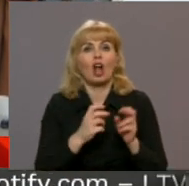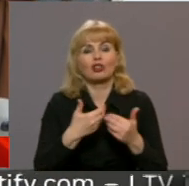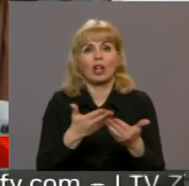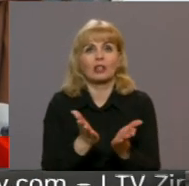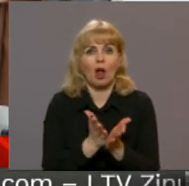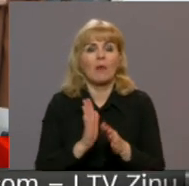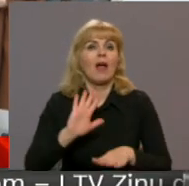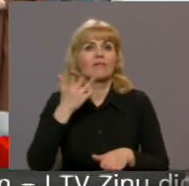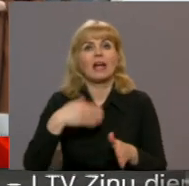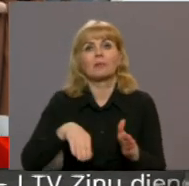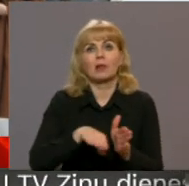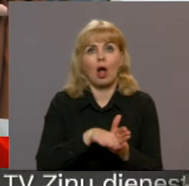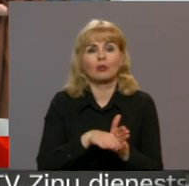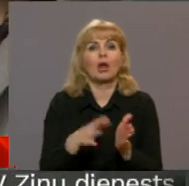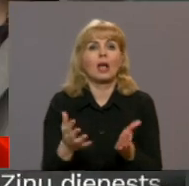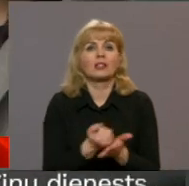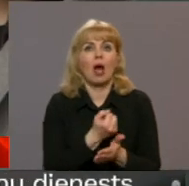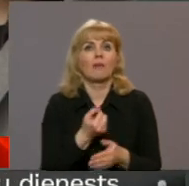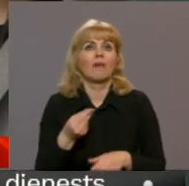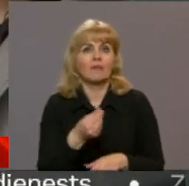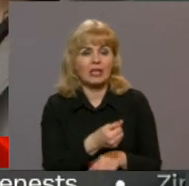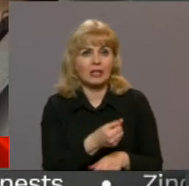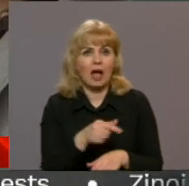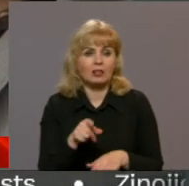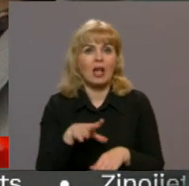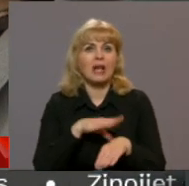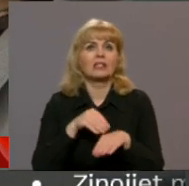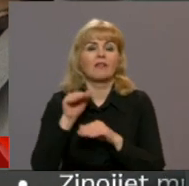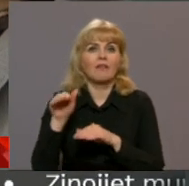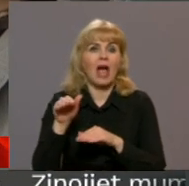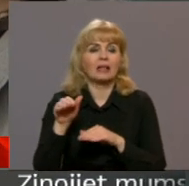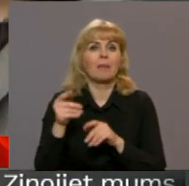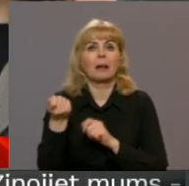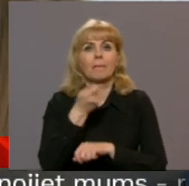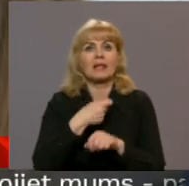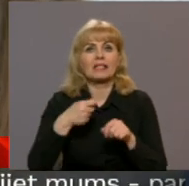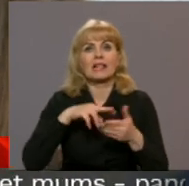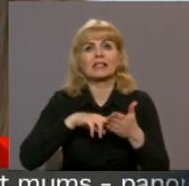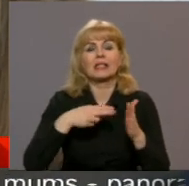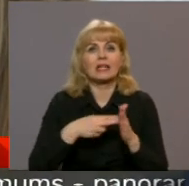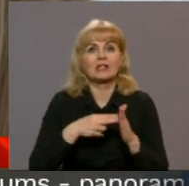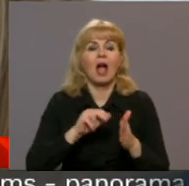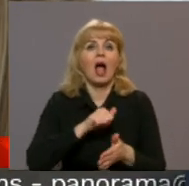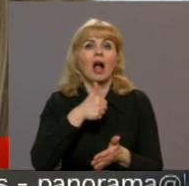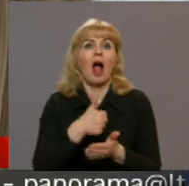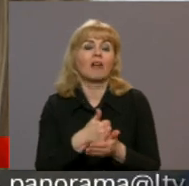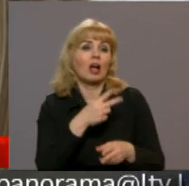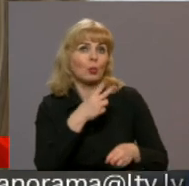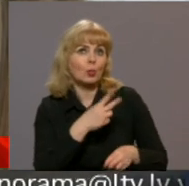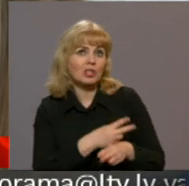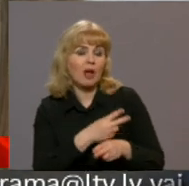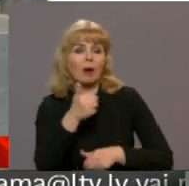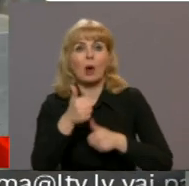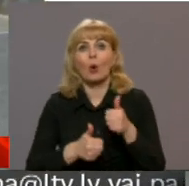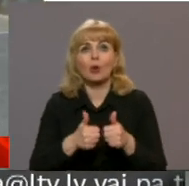veiksmīgi startēts un gūts arī finansējums Svedbank biznesa plānu konkursā biznesa skices. Viens no galvenajiem uzdevumiem, kas bija